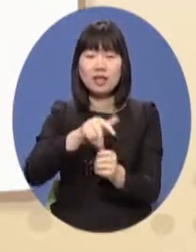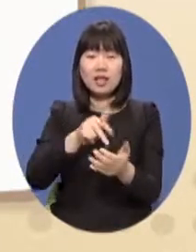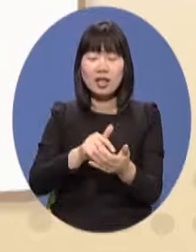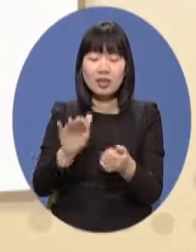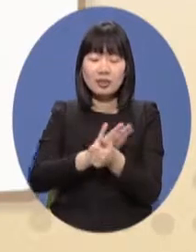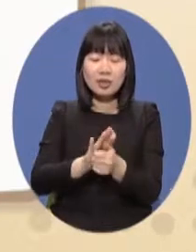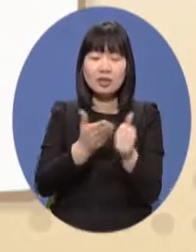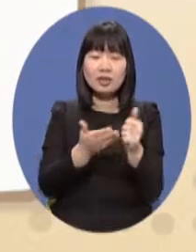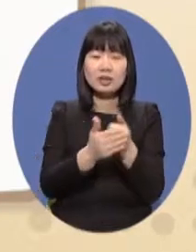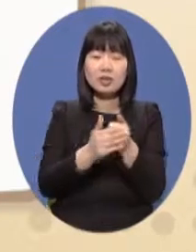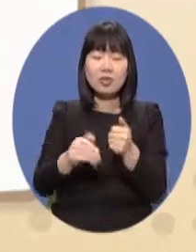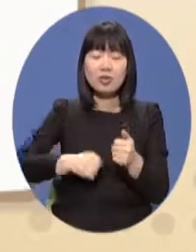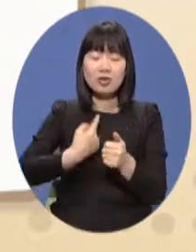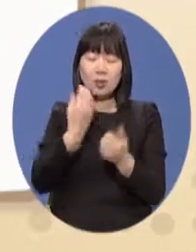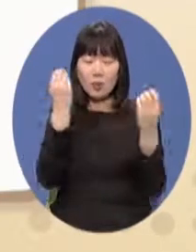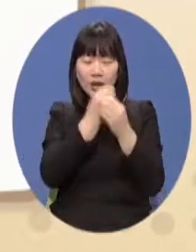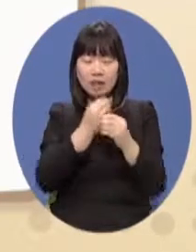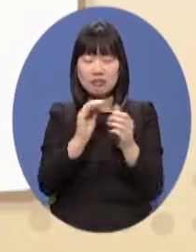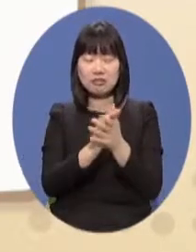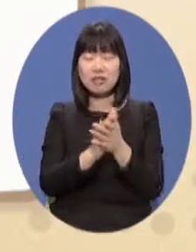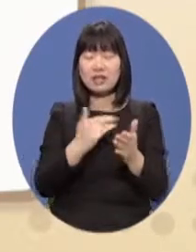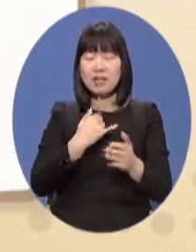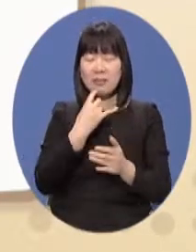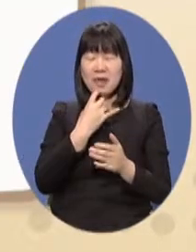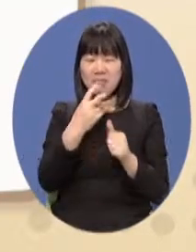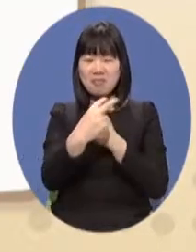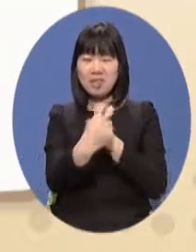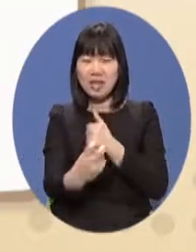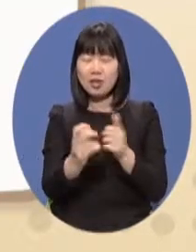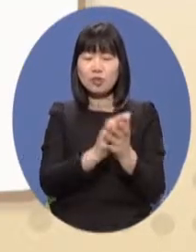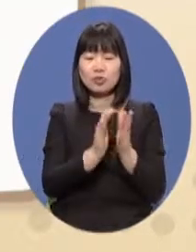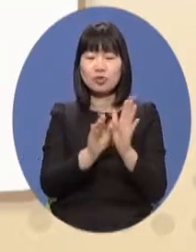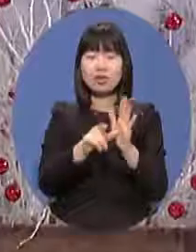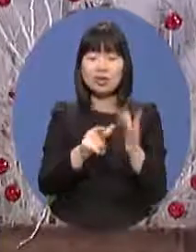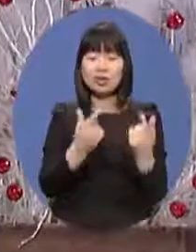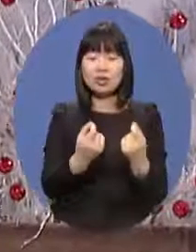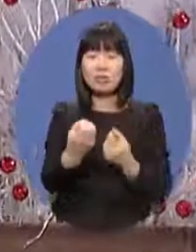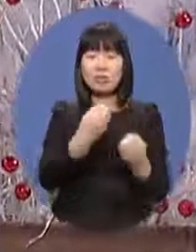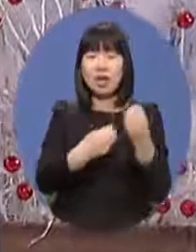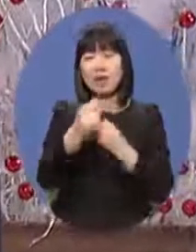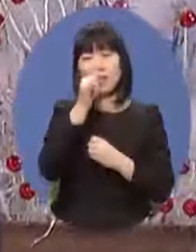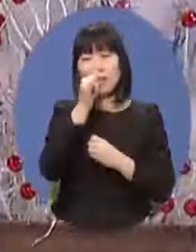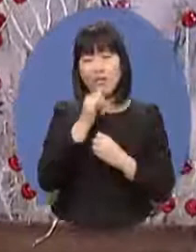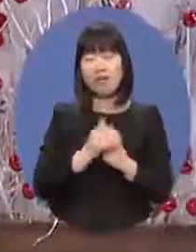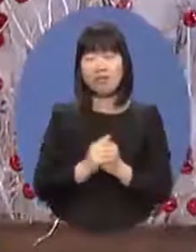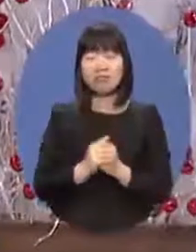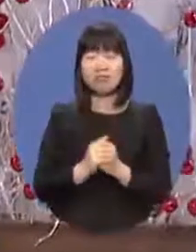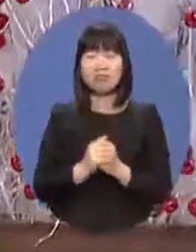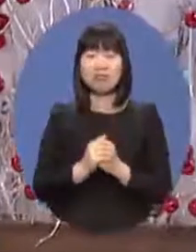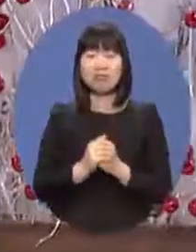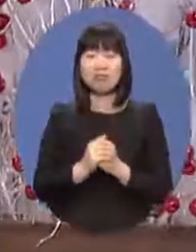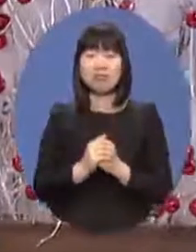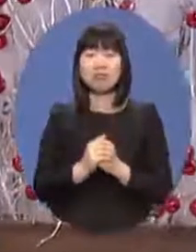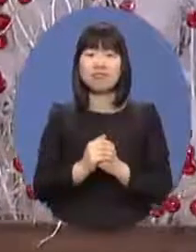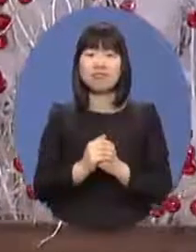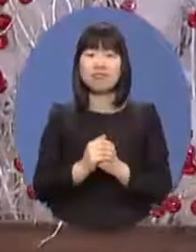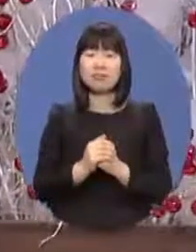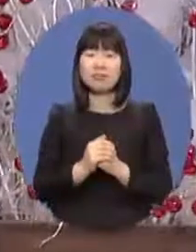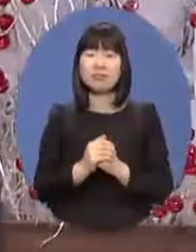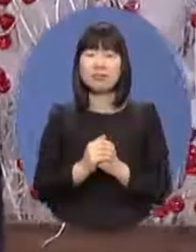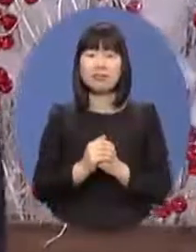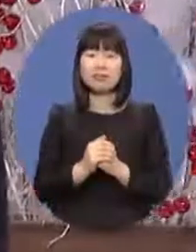고려하니까 혼자 오해하고 친구들이 나만 미워해. 유치원 때 이런 얘기 많이 하거든요. 친구들이 나만 미워해. 이런 얘기 하는데 그렇죠. 네. 네. 네. 네.